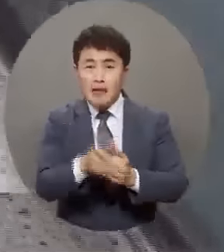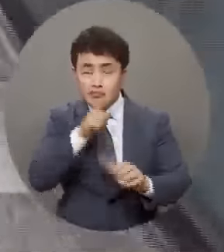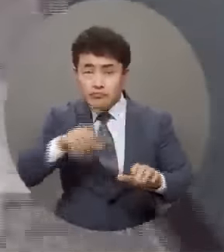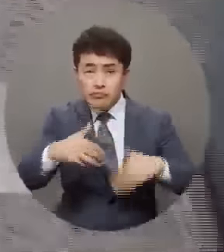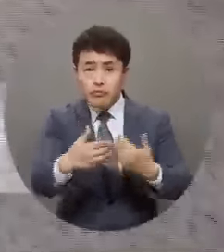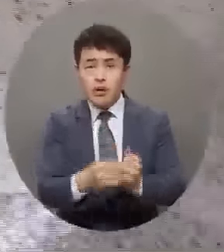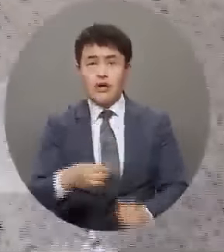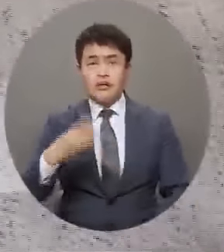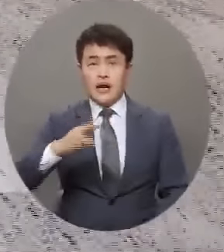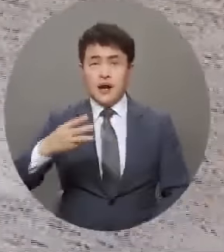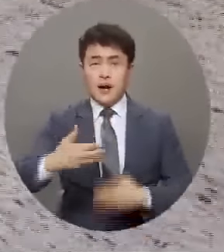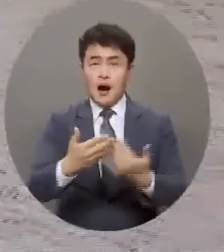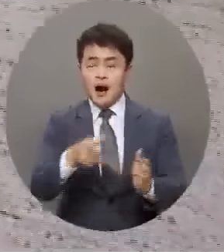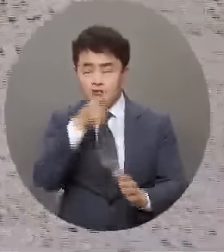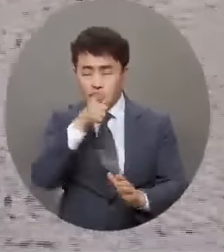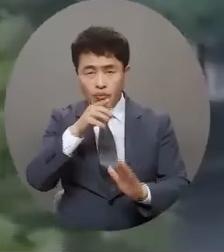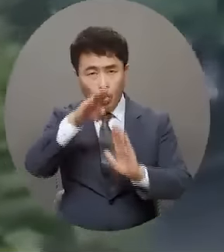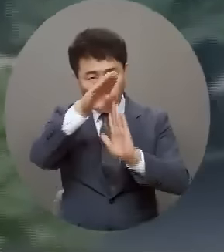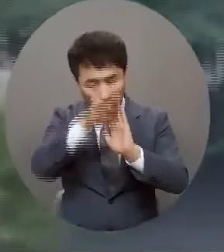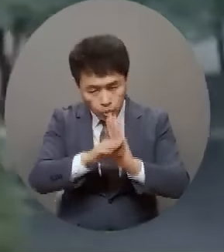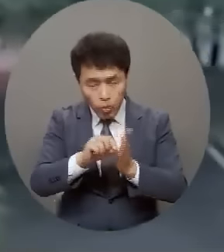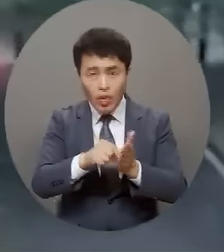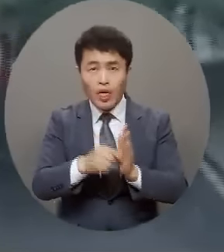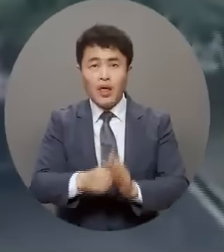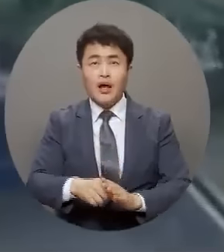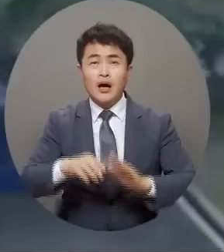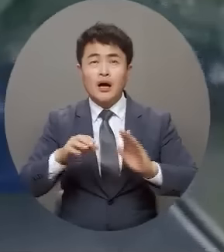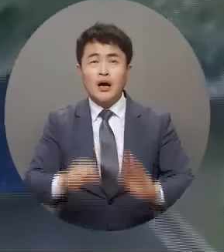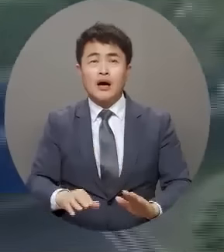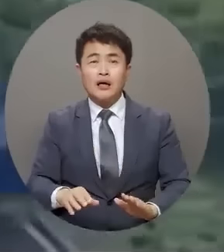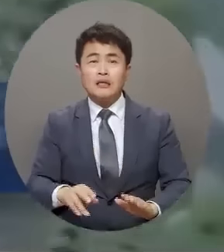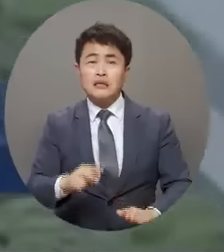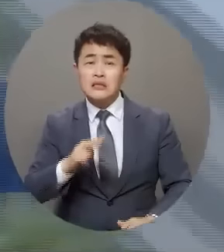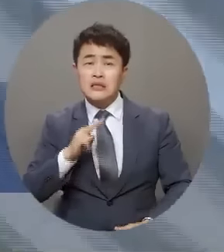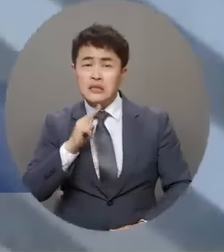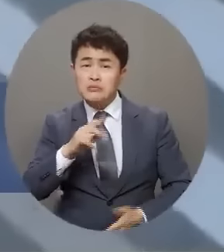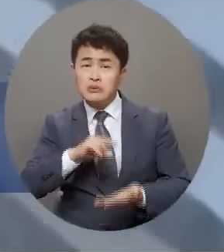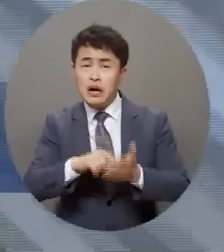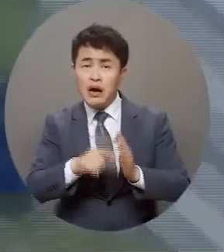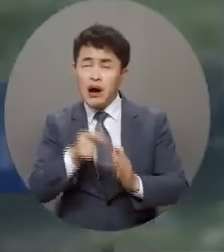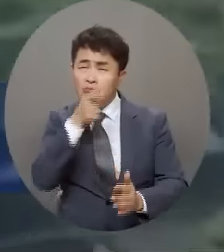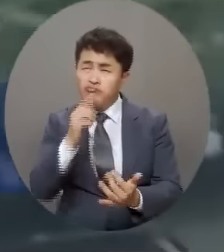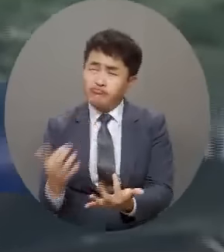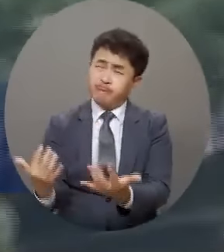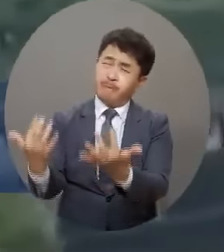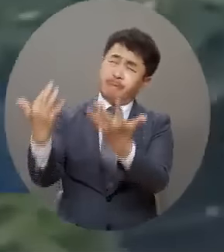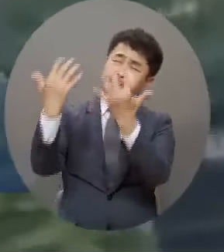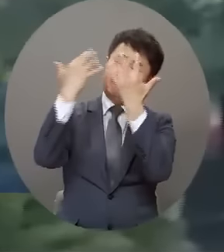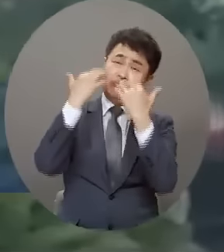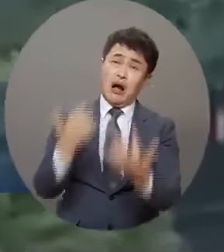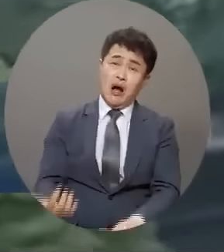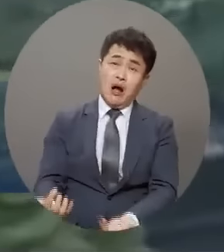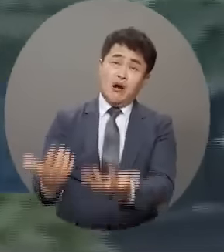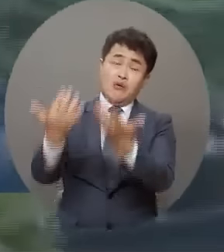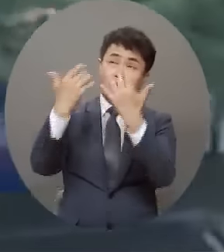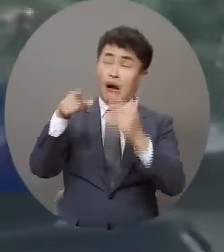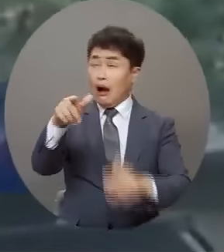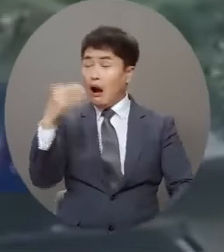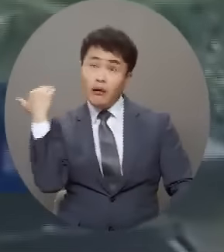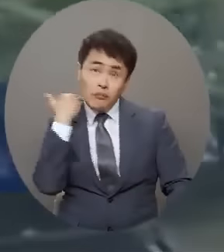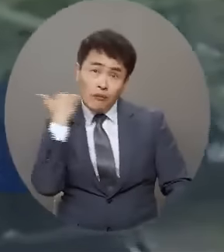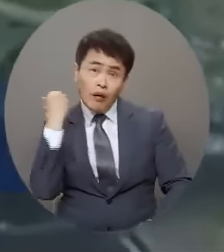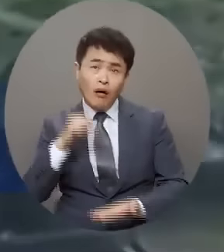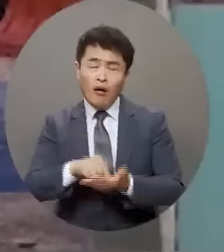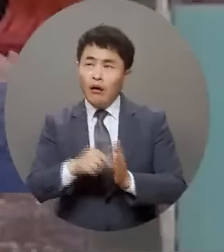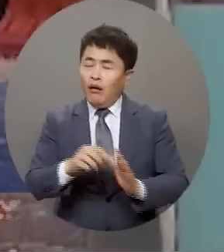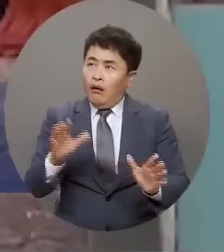물 3,300톤이 빠져나갔습니다. 2분도 안 돼서 이쪽으로 날아와가지고요. 앞이 보이지 않을 정도로